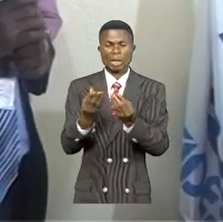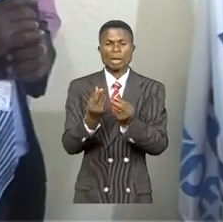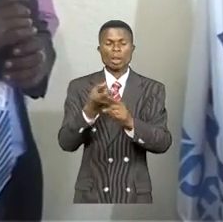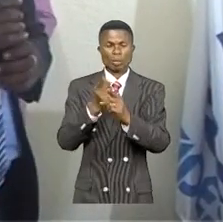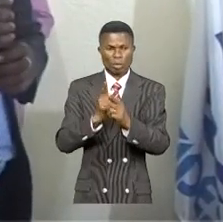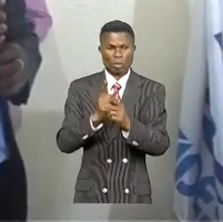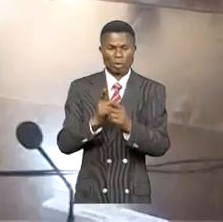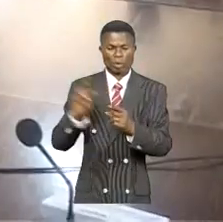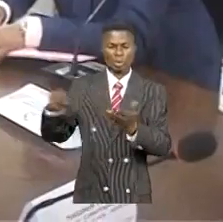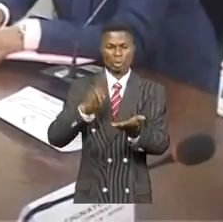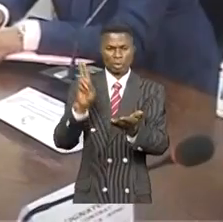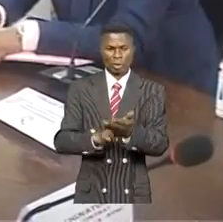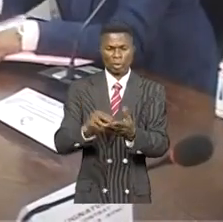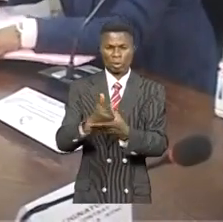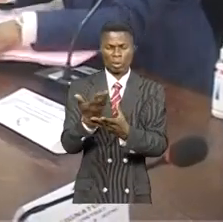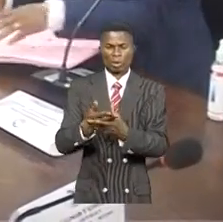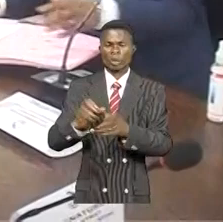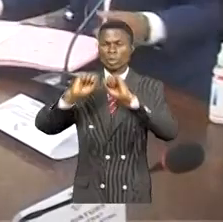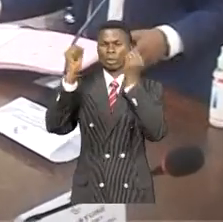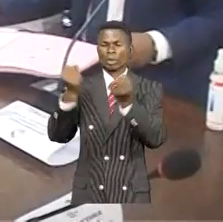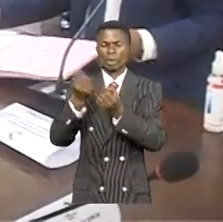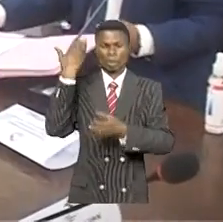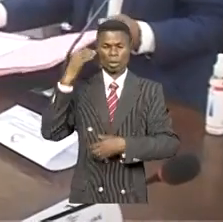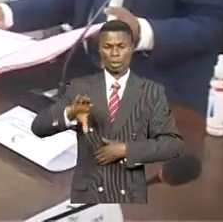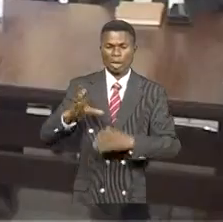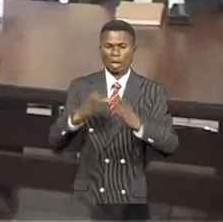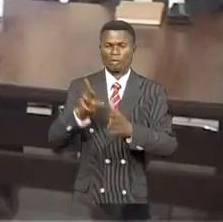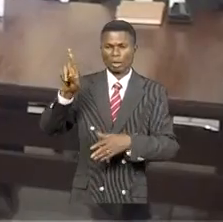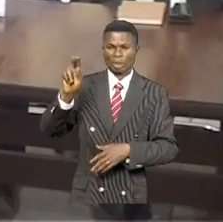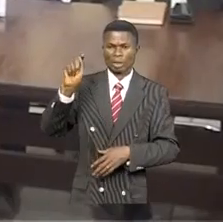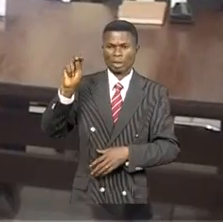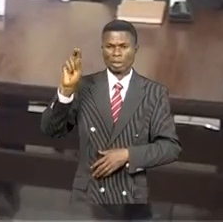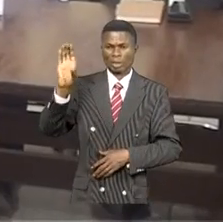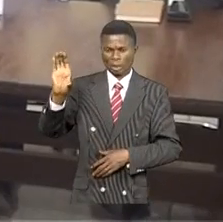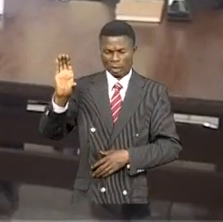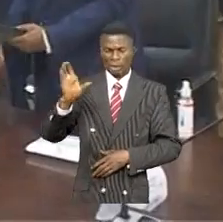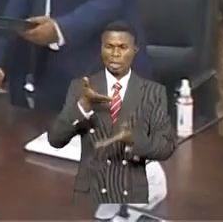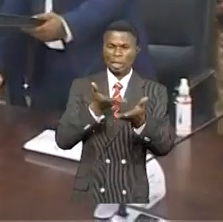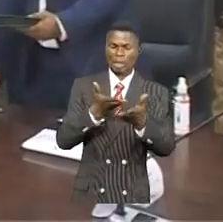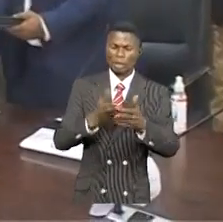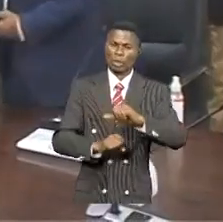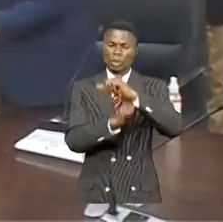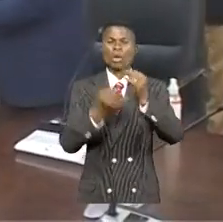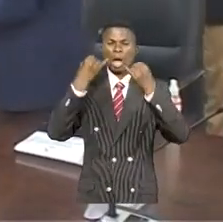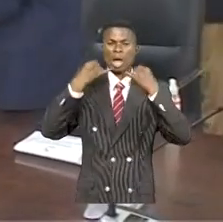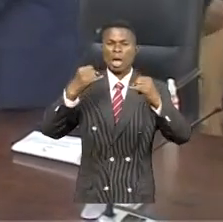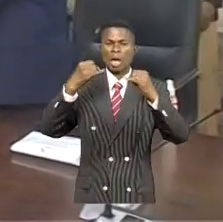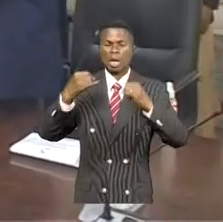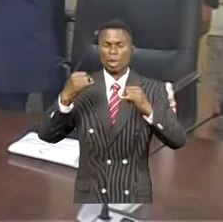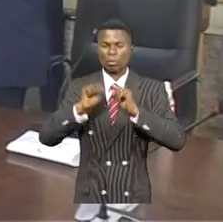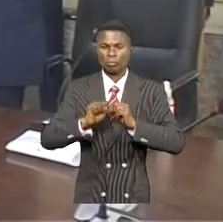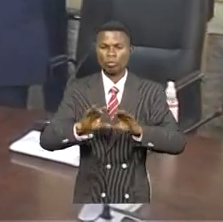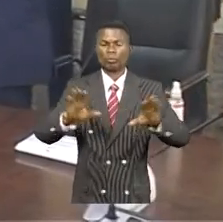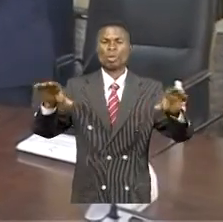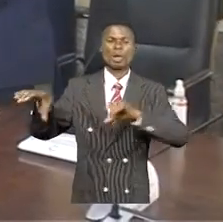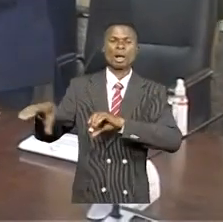dans les contrats signés entre la Régie des Eaux SA et la RTNC qui va désormais servir de support médiatique dans la vulgarisation